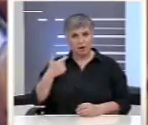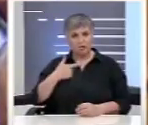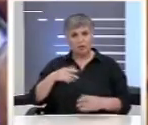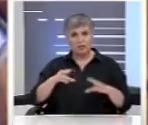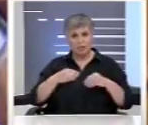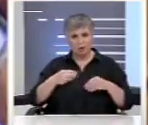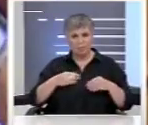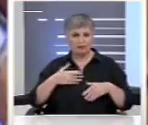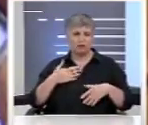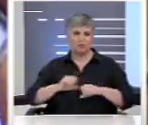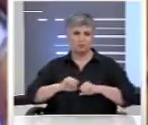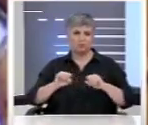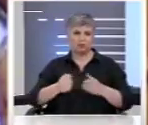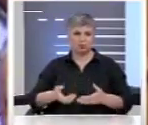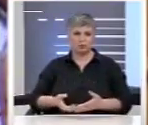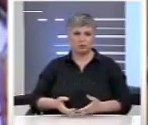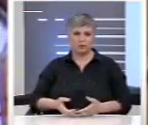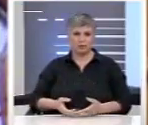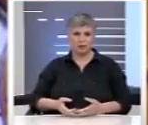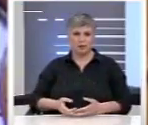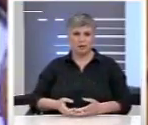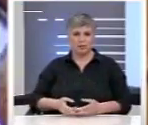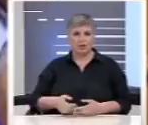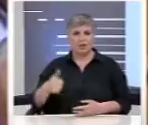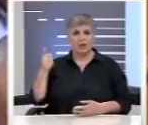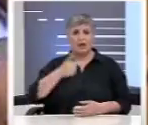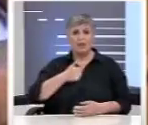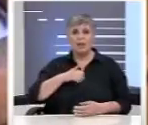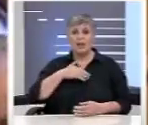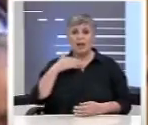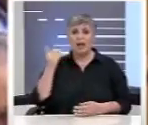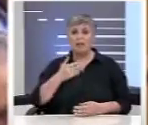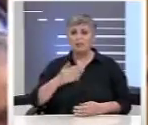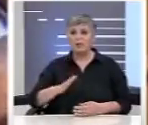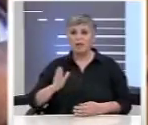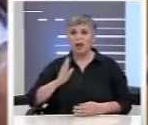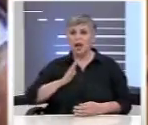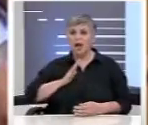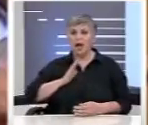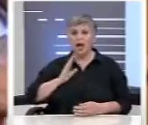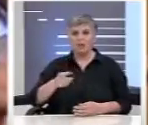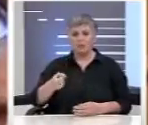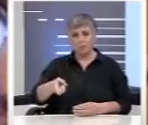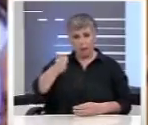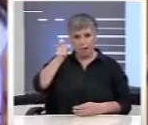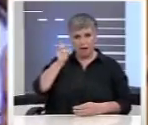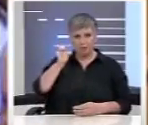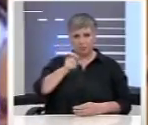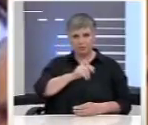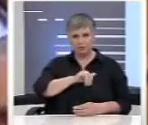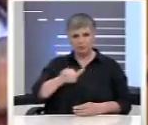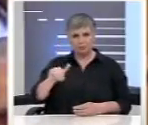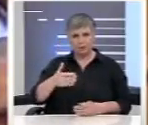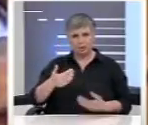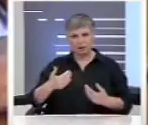ποτέ υψώνοντας το πιστόλι απέναντι σε απροστάτευτους ανθρώπους, αλλά δίνοντας μάχη για τη ζωή τους, να δεχθώ εγώ